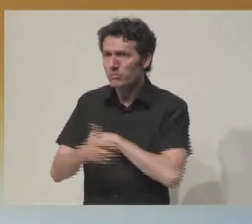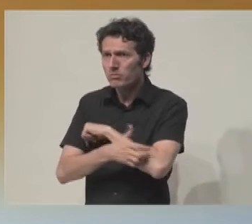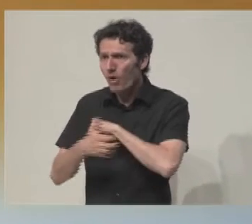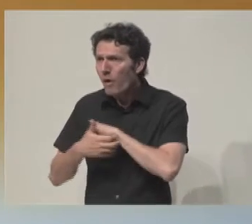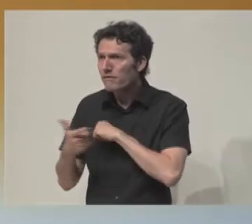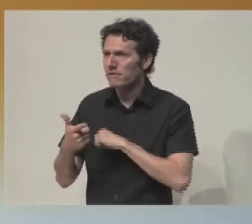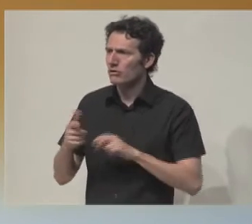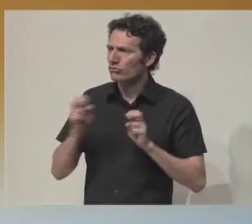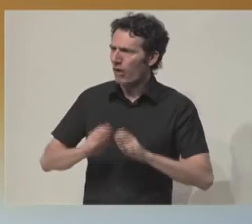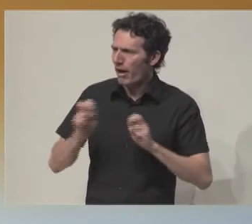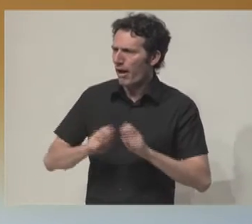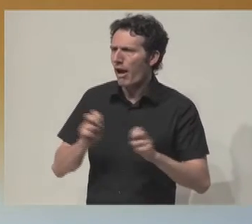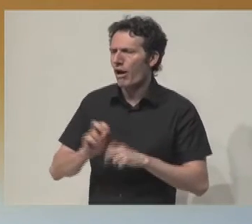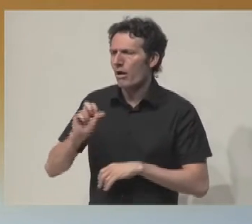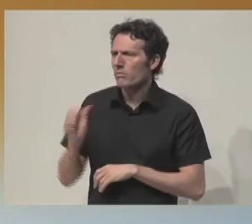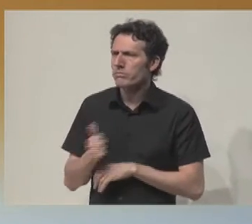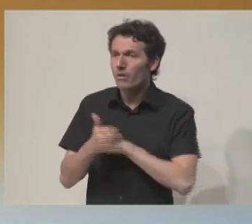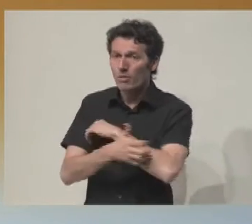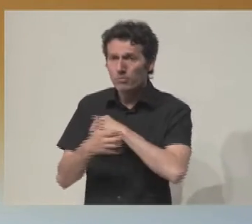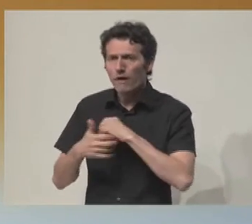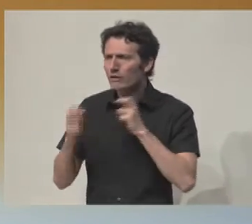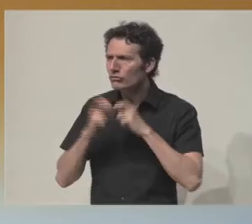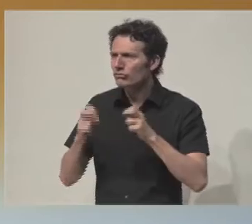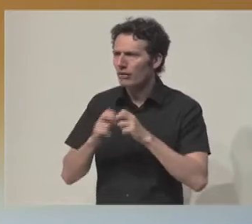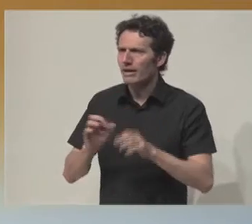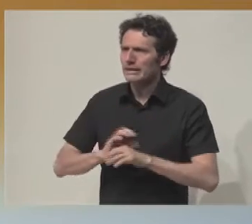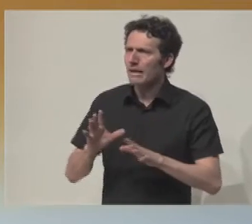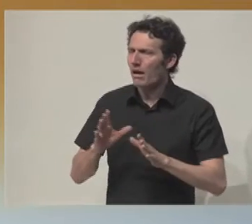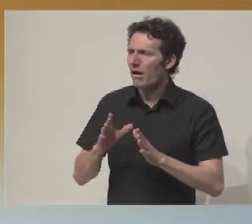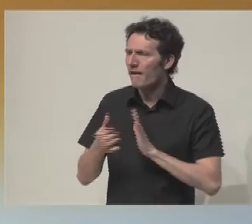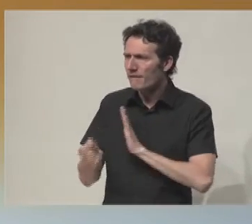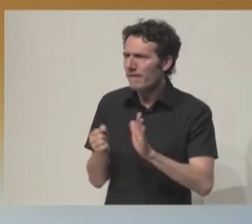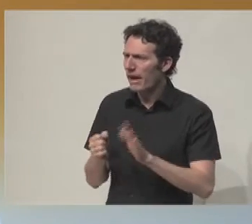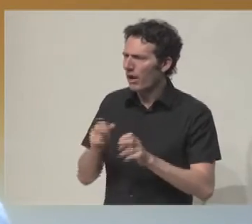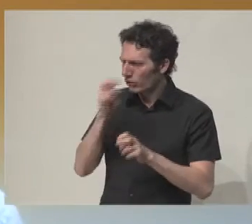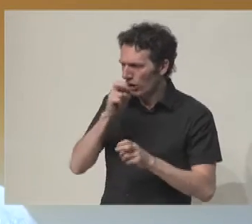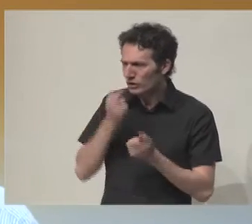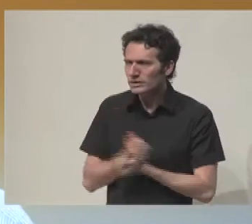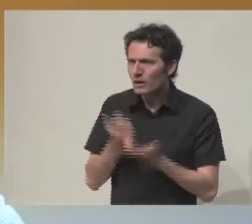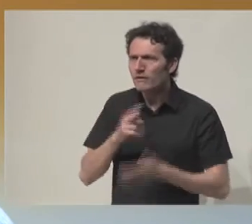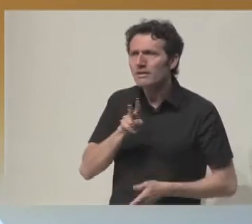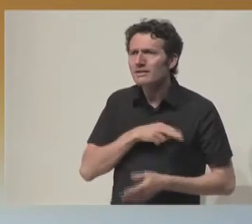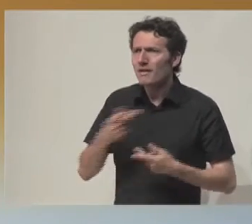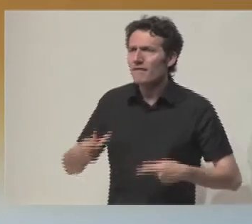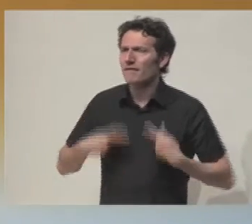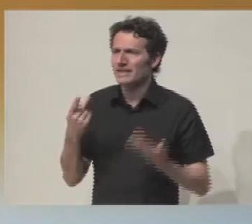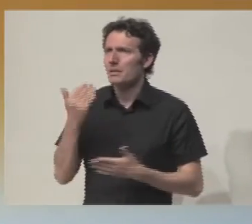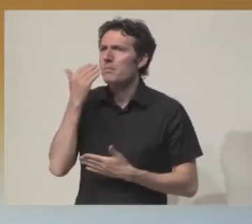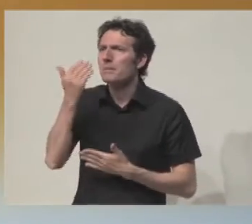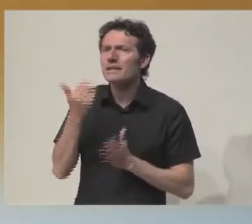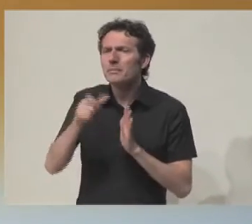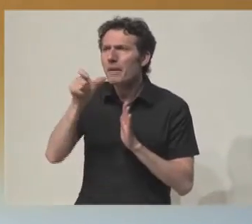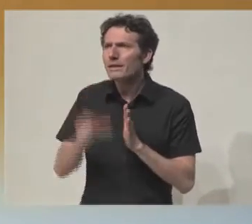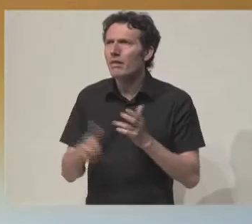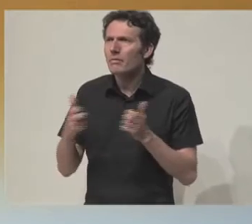cherche désespérément et sans que rien puisse les freiner à sauver leur vie si donc quelqu'un je ne parle pas aux